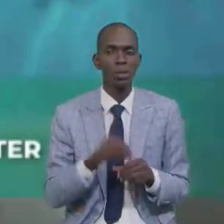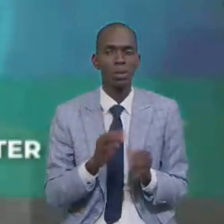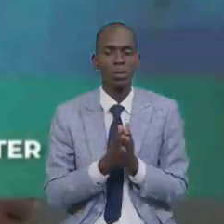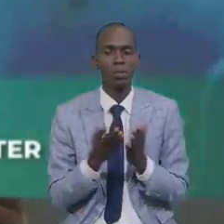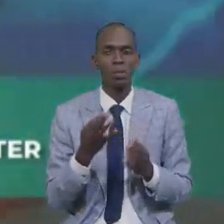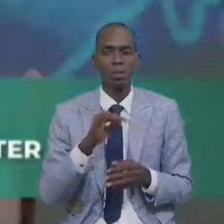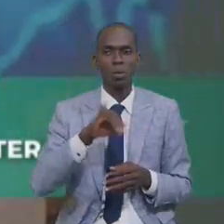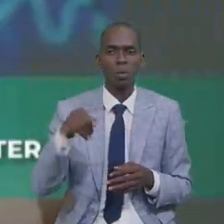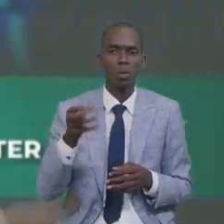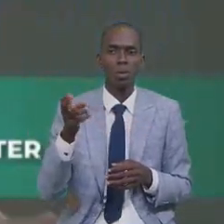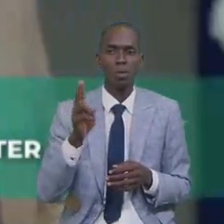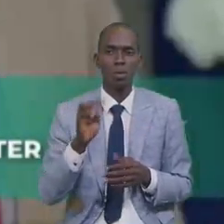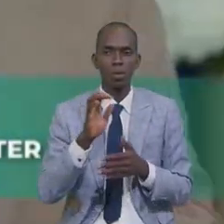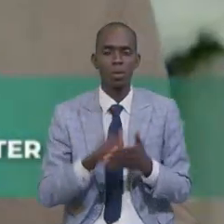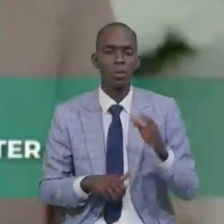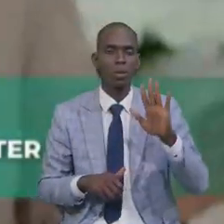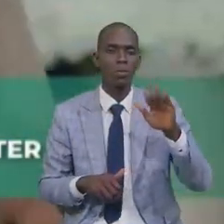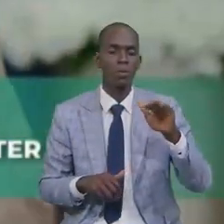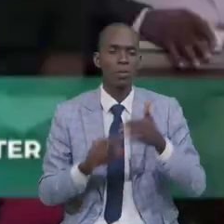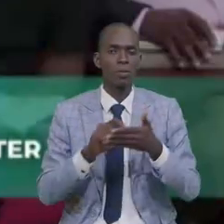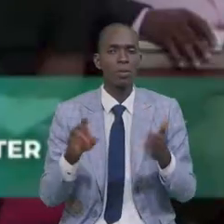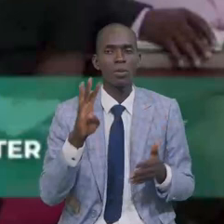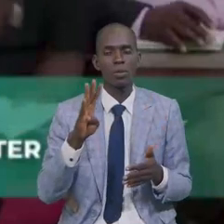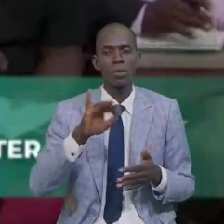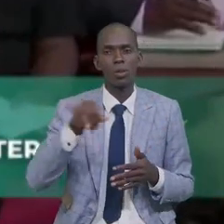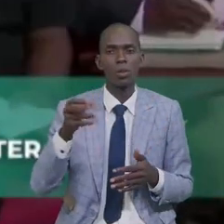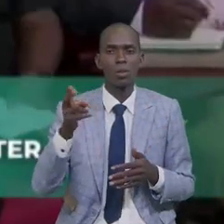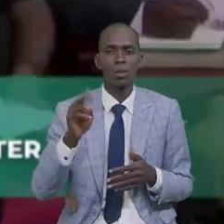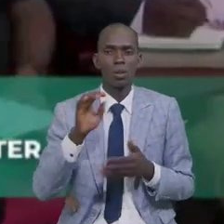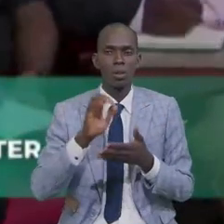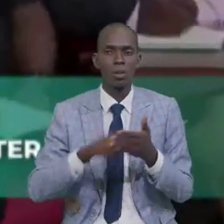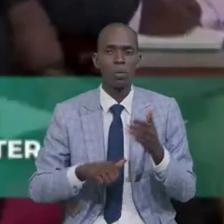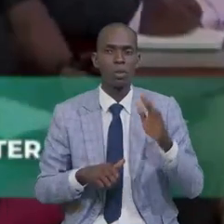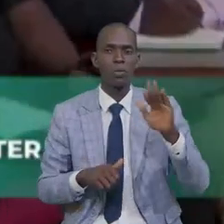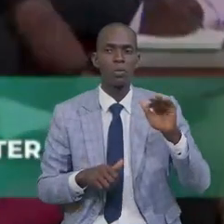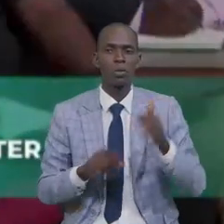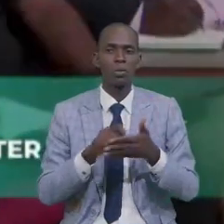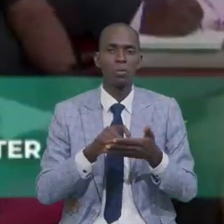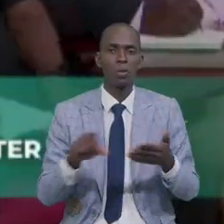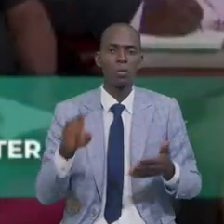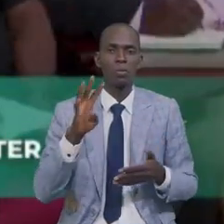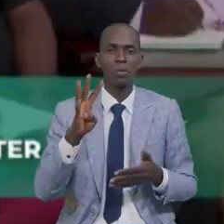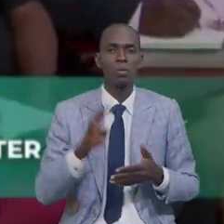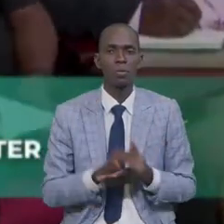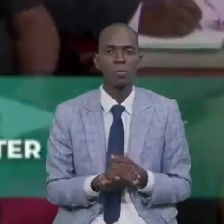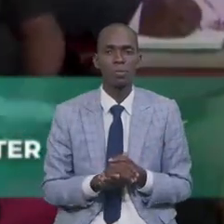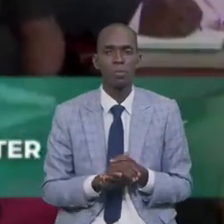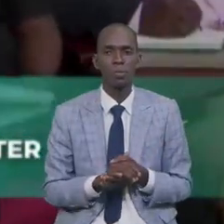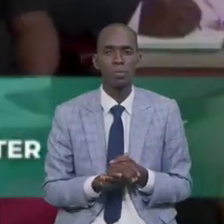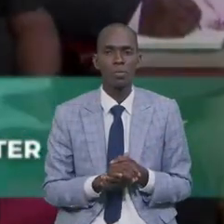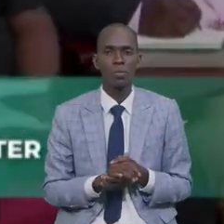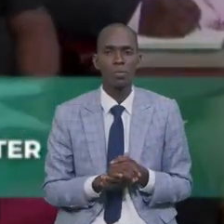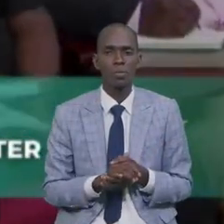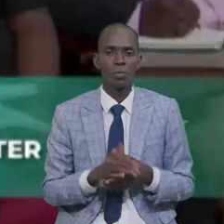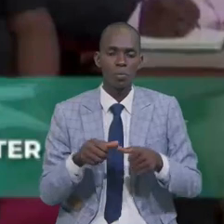en Jean chapitre 15, verset 4, Jean chapitre 15, verset